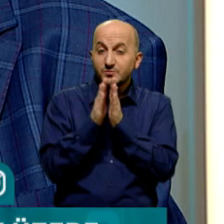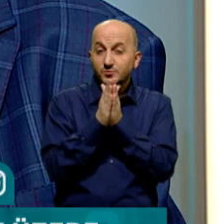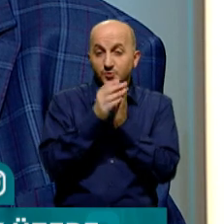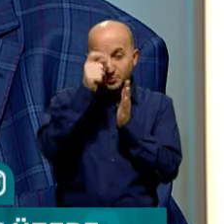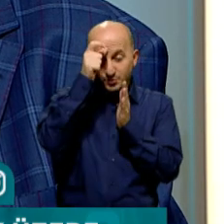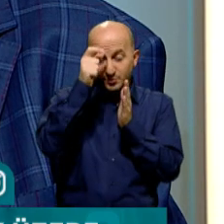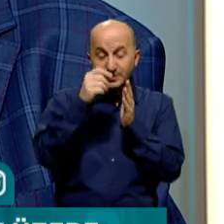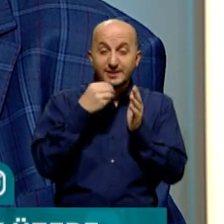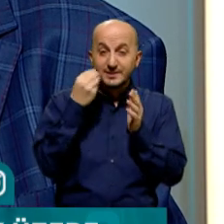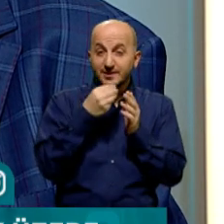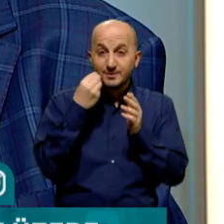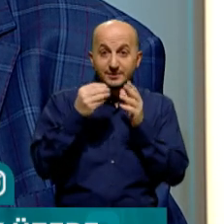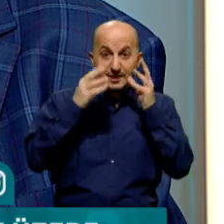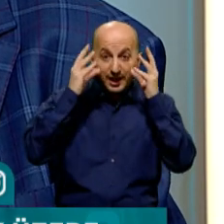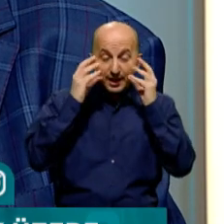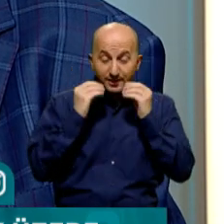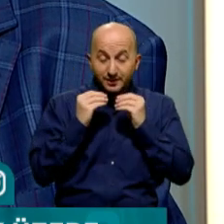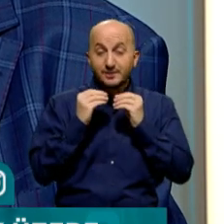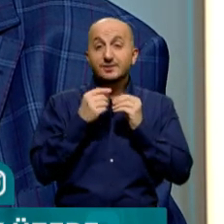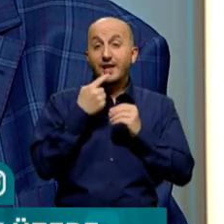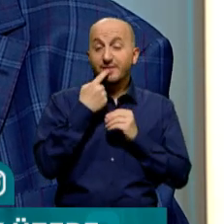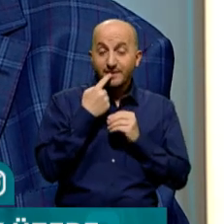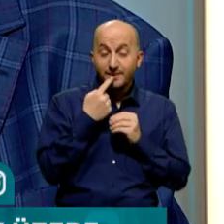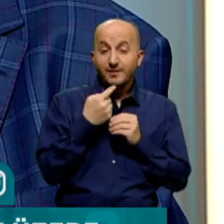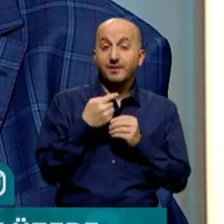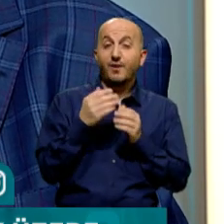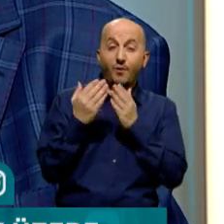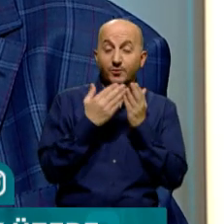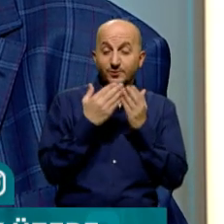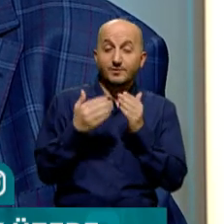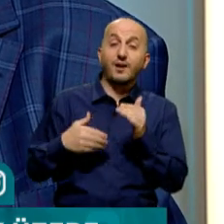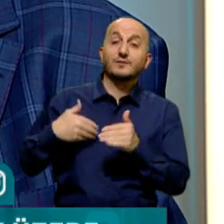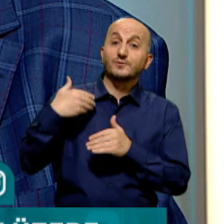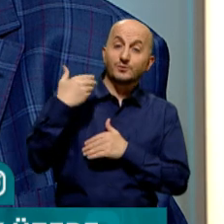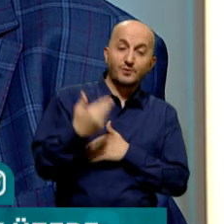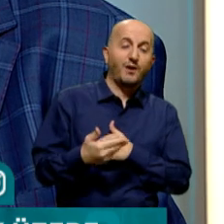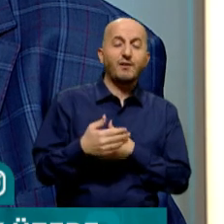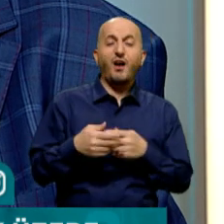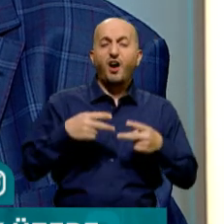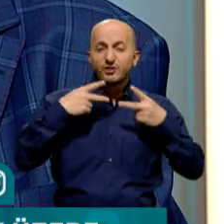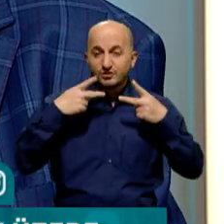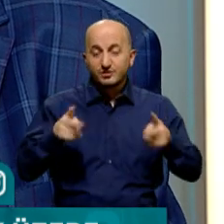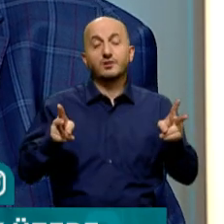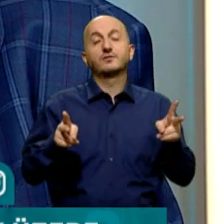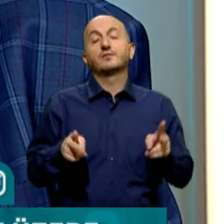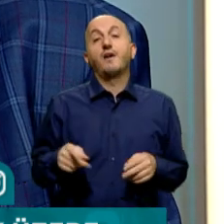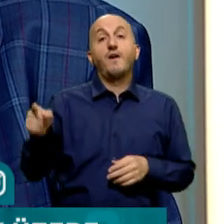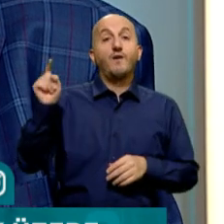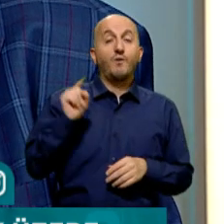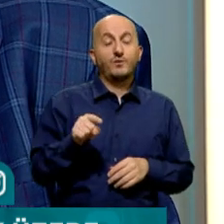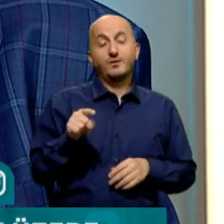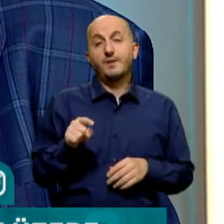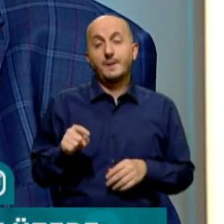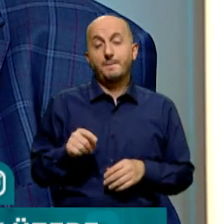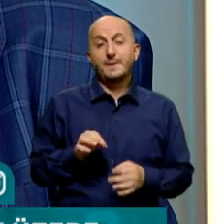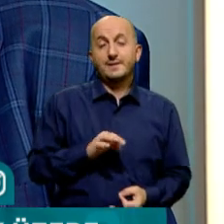Türkçesinde gençlerimizin, insanlarımızın anlayacağı dille okuduktan sonra manzum olarak onları anlatsa, orada efendime